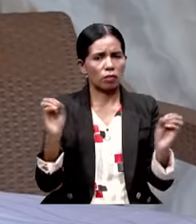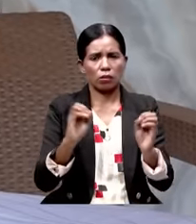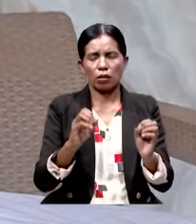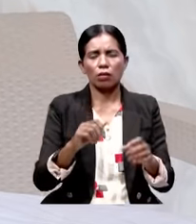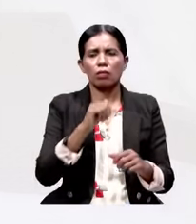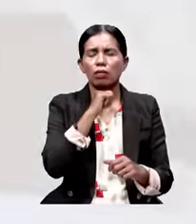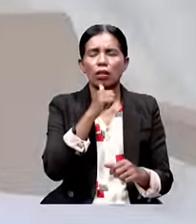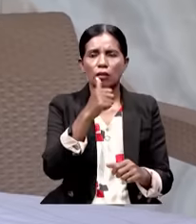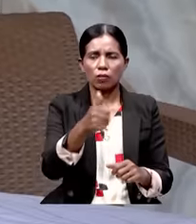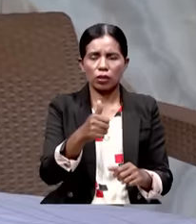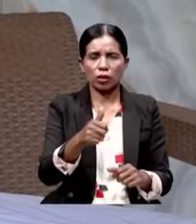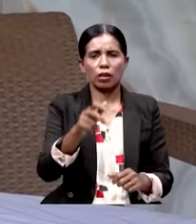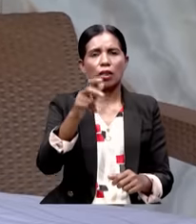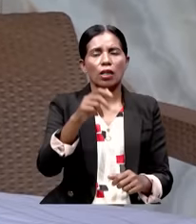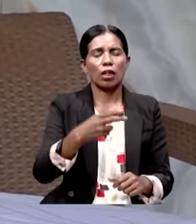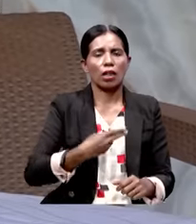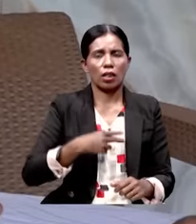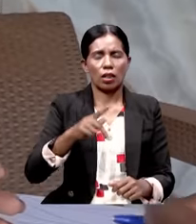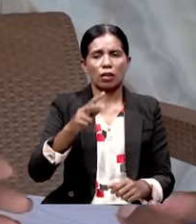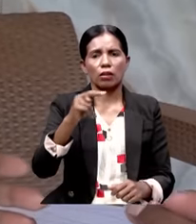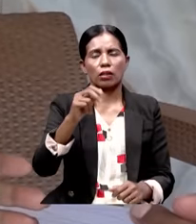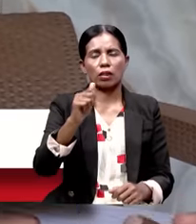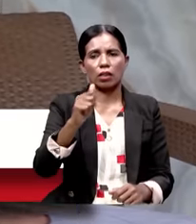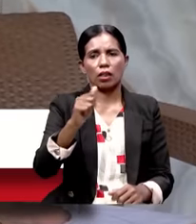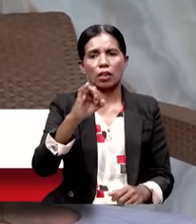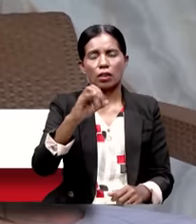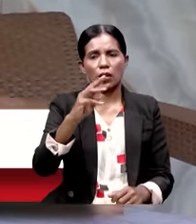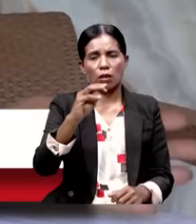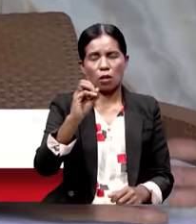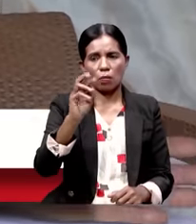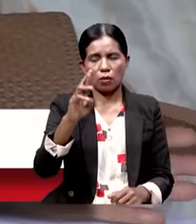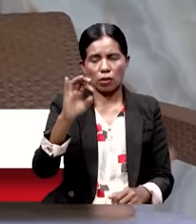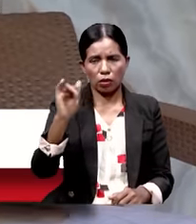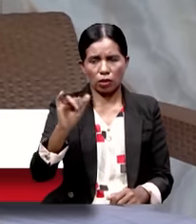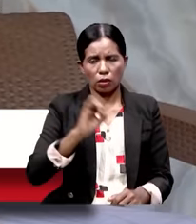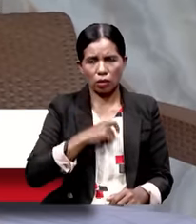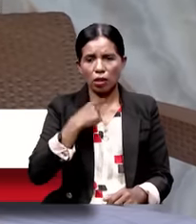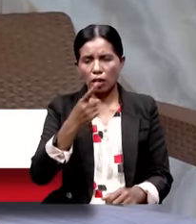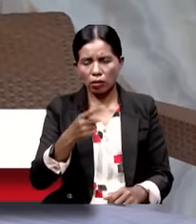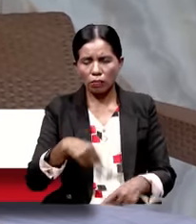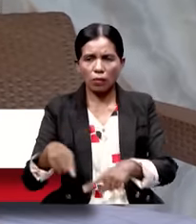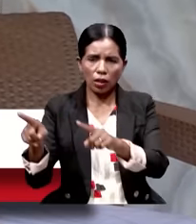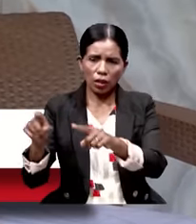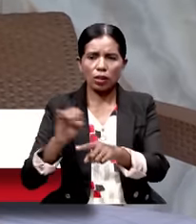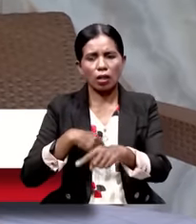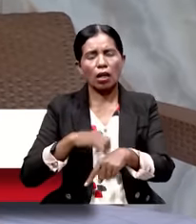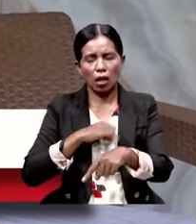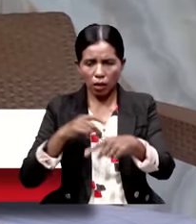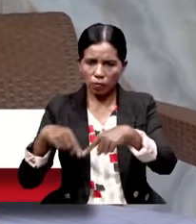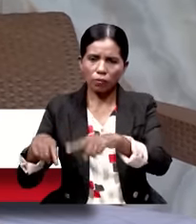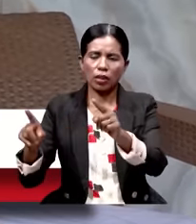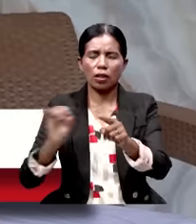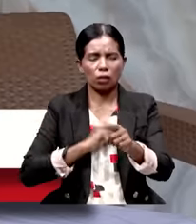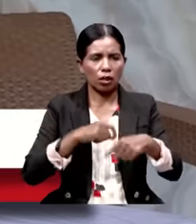hahalok na Imori nini. Haruka hau balos hau ting balos. Haruka hau bakaruk hau ting